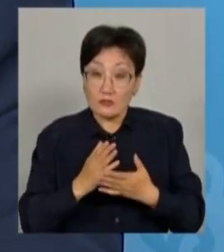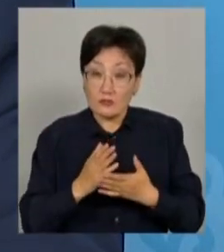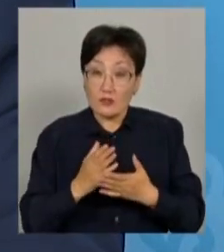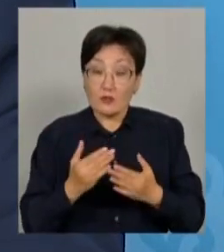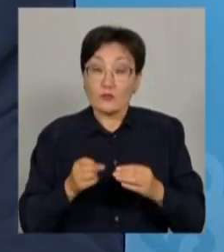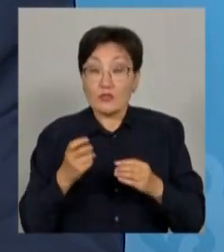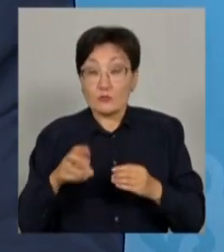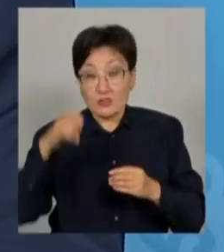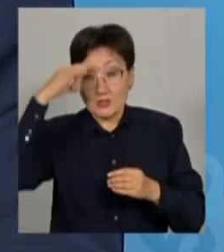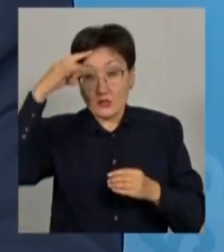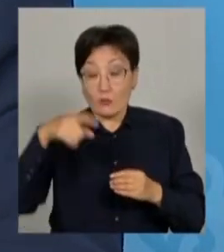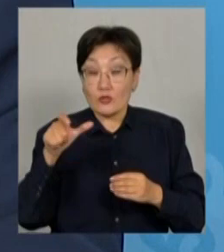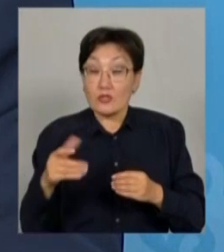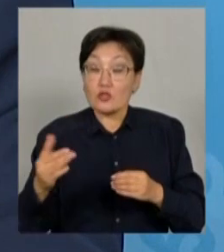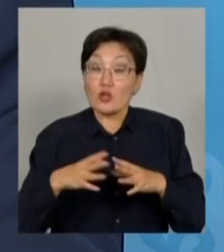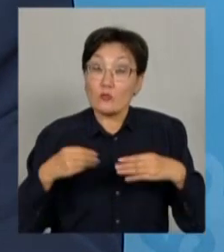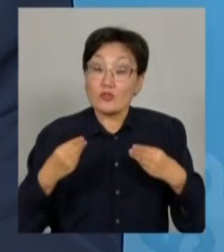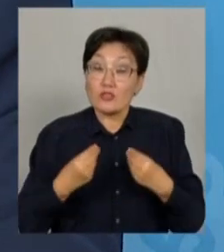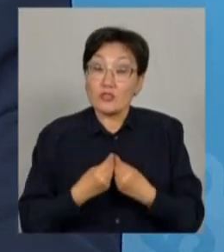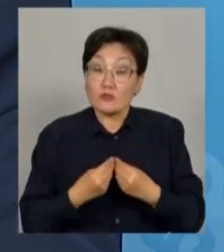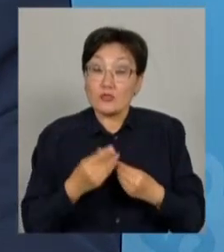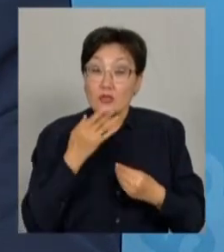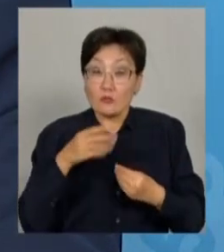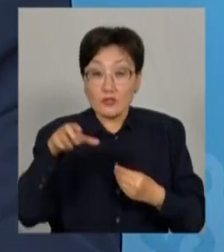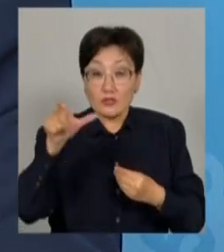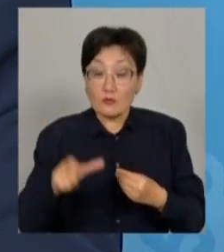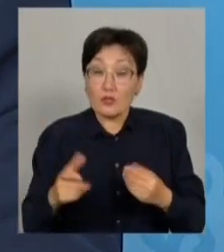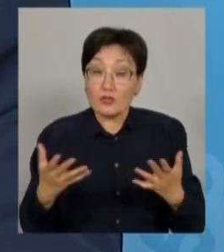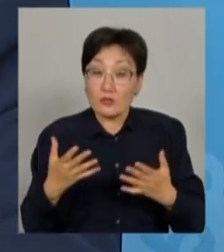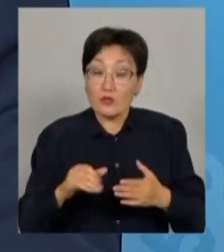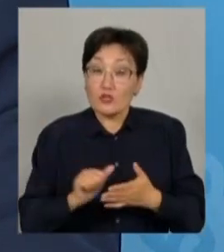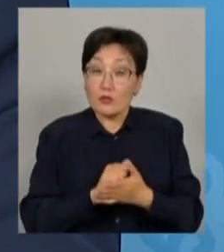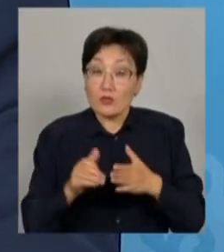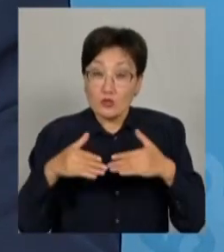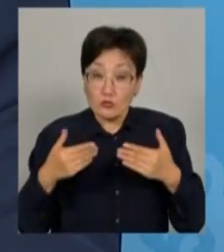Кейбір отандастарымыз бен олардың отбасы мүшелері шетелдік азаматтарда қандай да бір құжаттар жоқ.